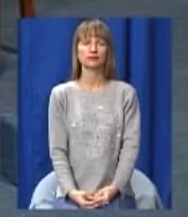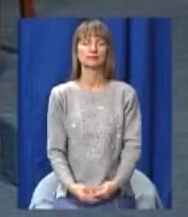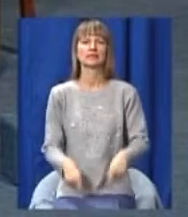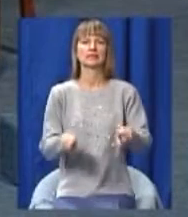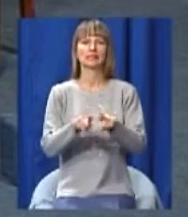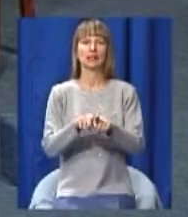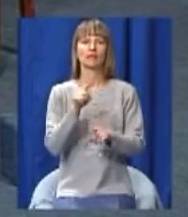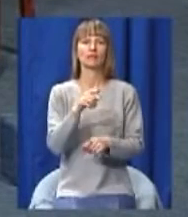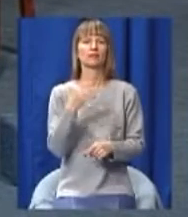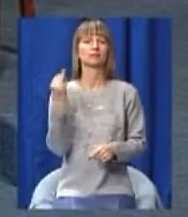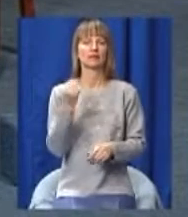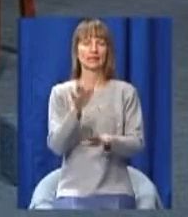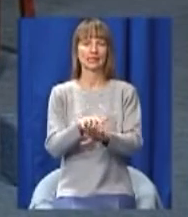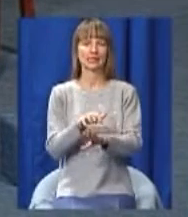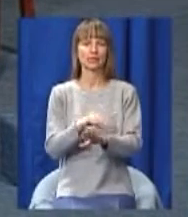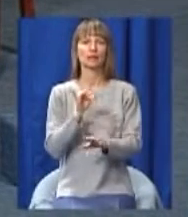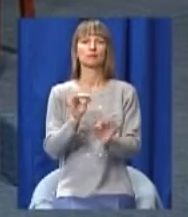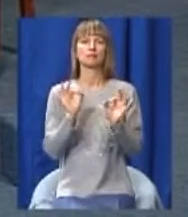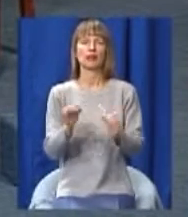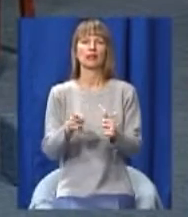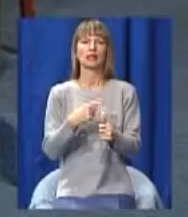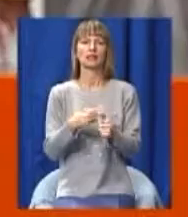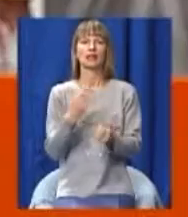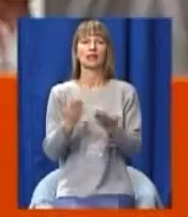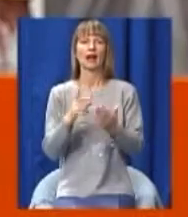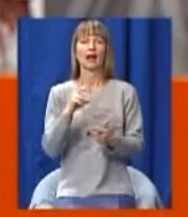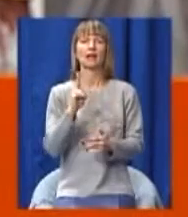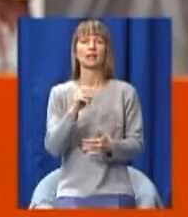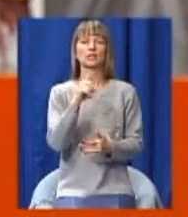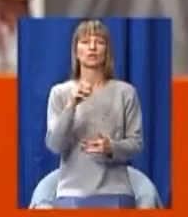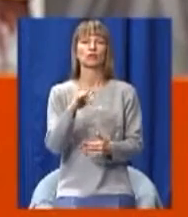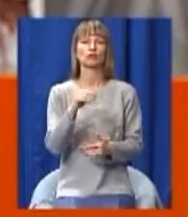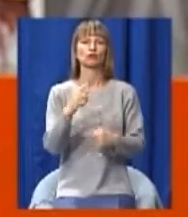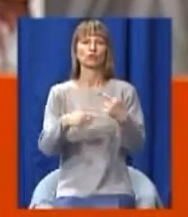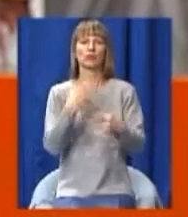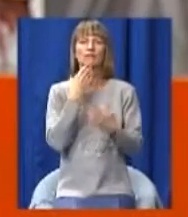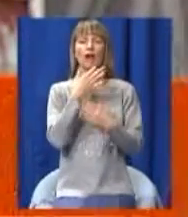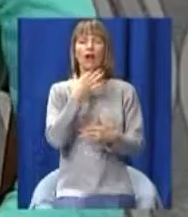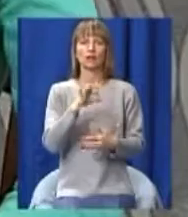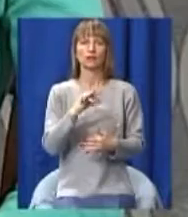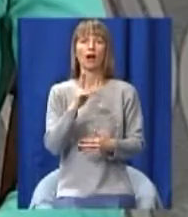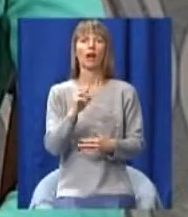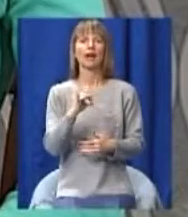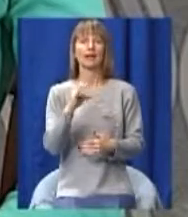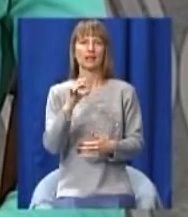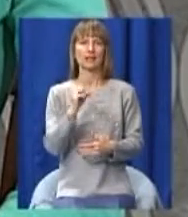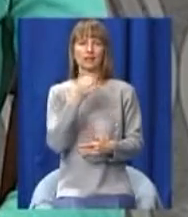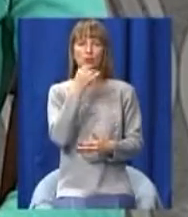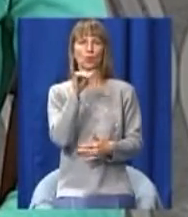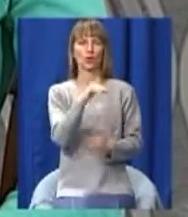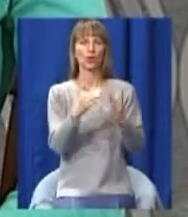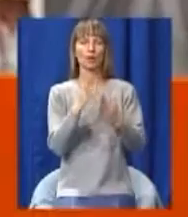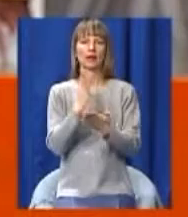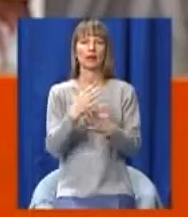Ось така вона екзотична кішка. І не дарма вона називається, напевно, екзотичною через свою дуже таку красу. А, Карина, скажи, а в тебе вдома є